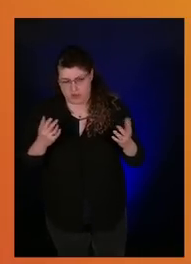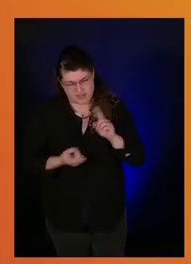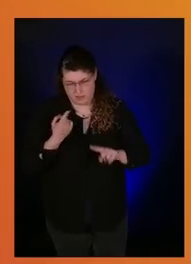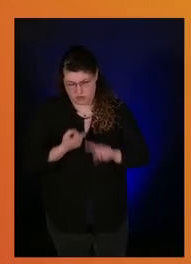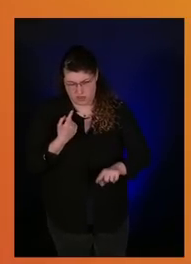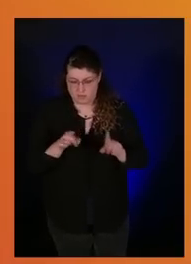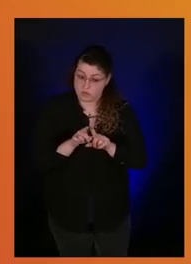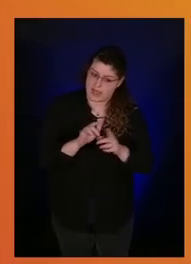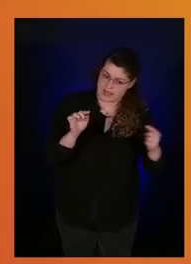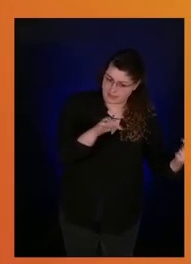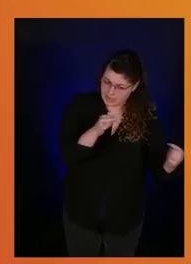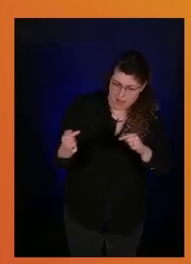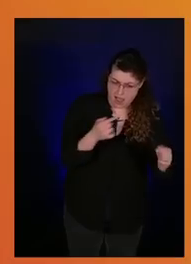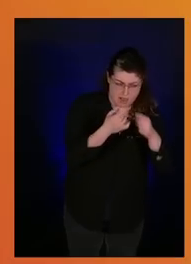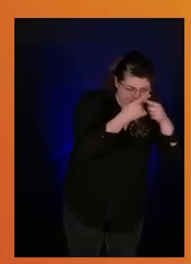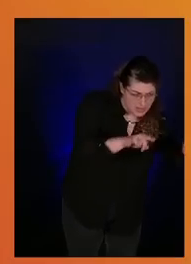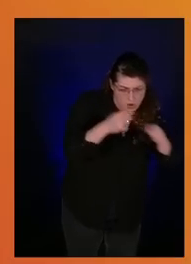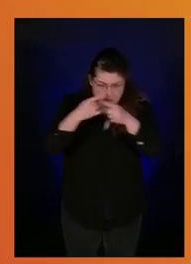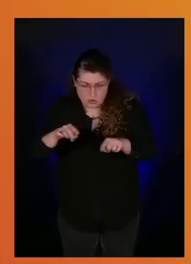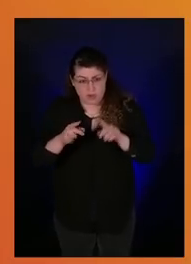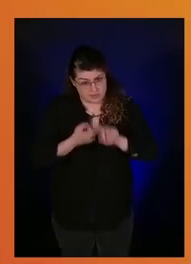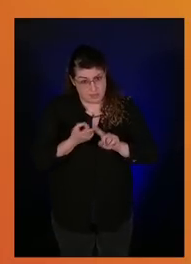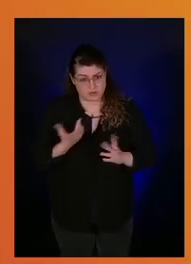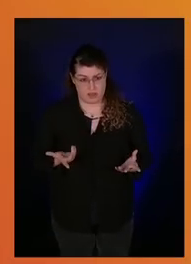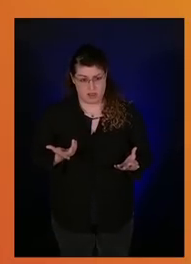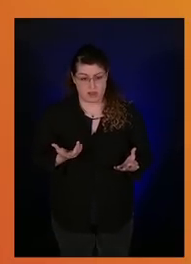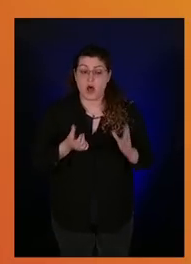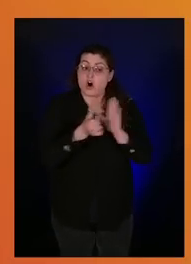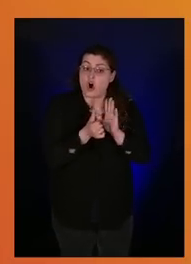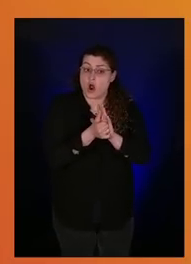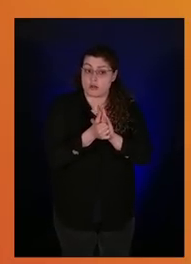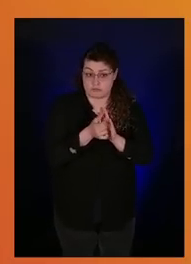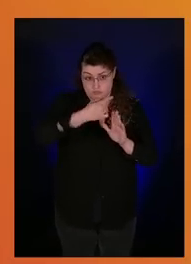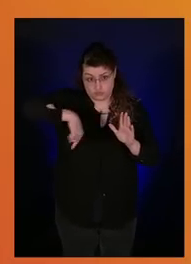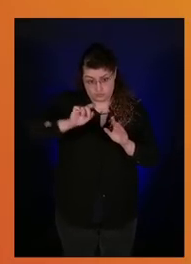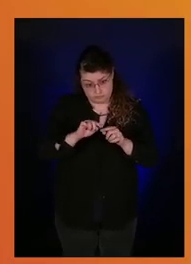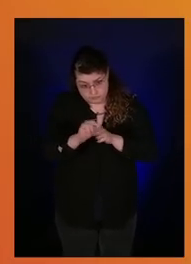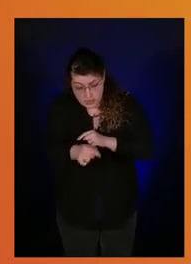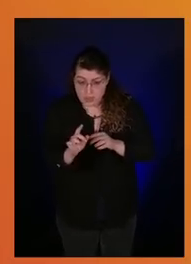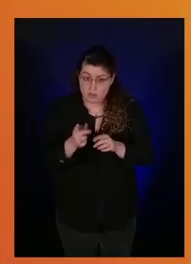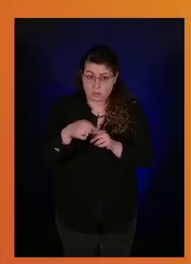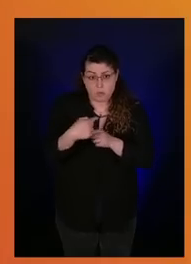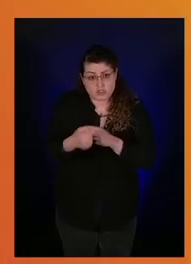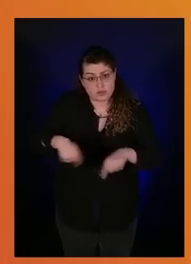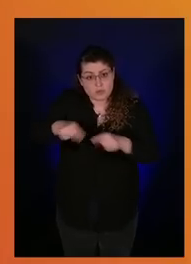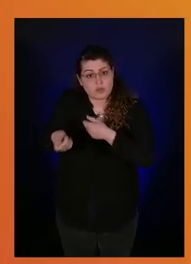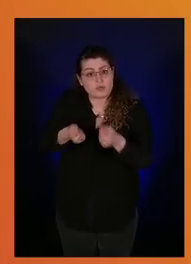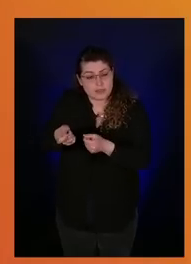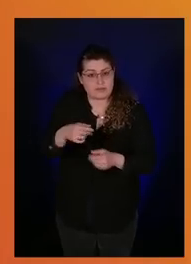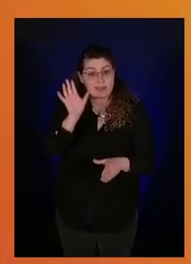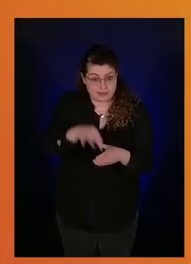d'avoir un débat contradictoire. Notre rôle est de voter pour élire cette prochaine commission exécutive. Nous ne voterons pas pour des